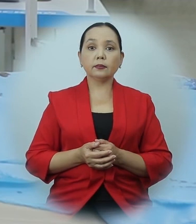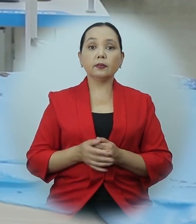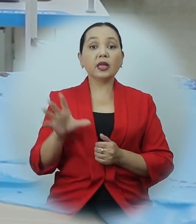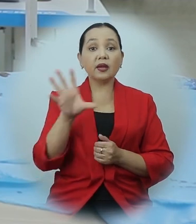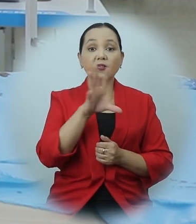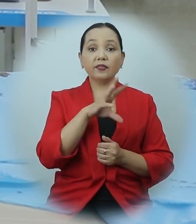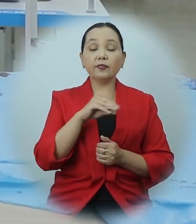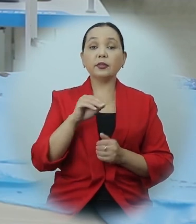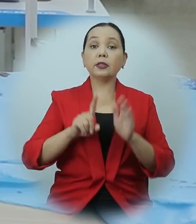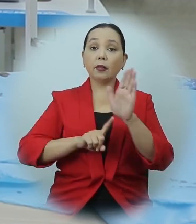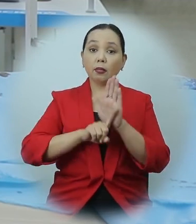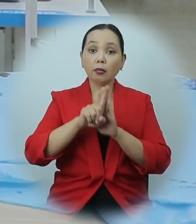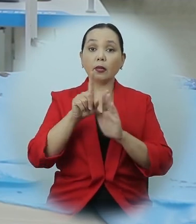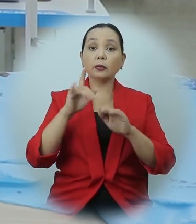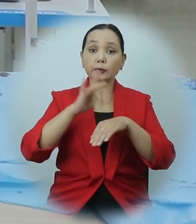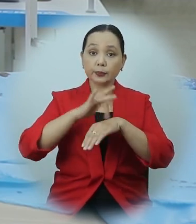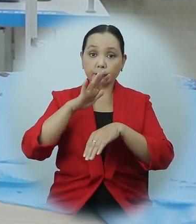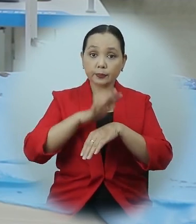Все детали раскроены.